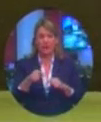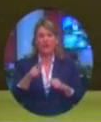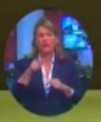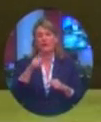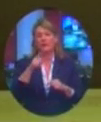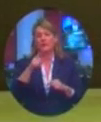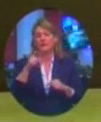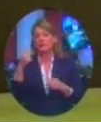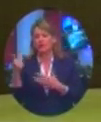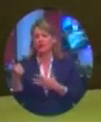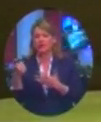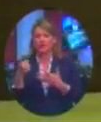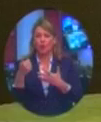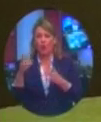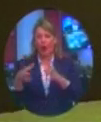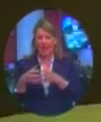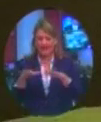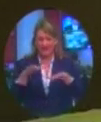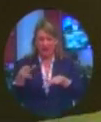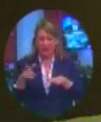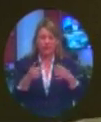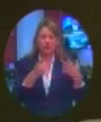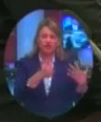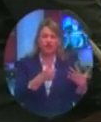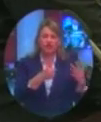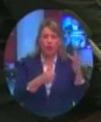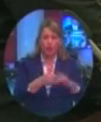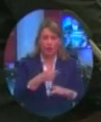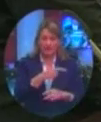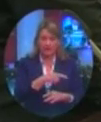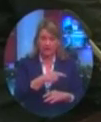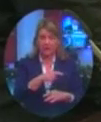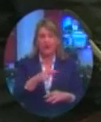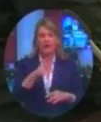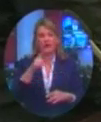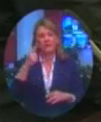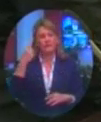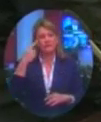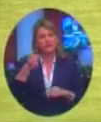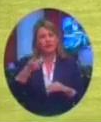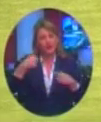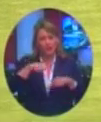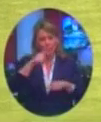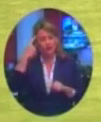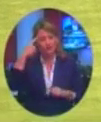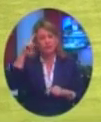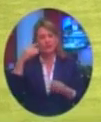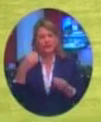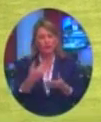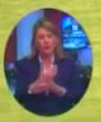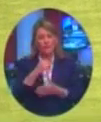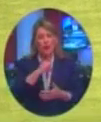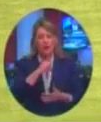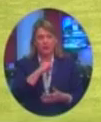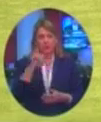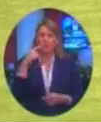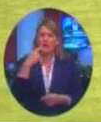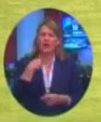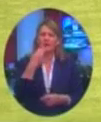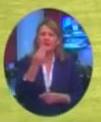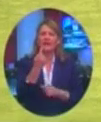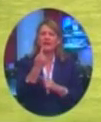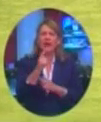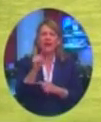לאופוזיציה, עוררה ויכוחים בין הצדדים, ויושב ראש הוועדה הגה רעיון יצירתי. אני נותן דקה לכל מי שרוצה